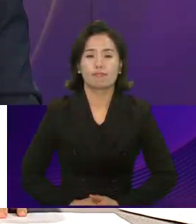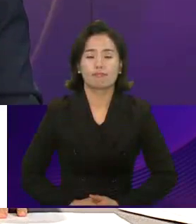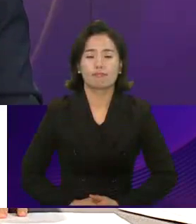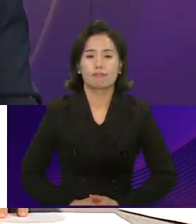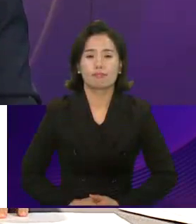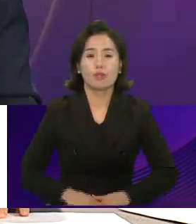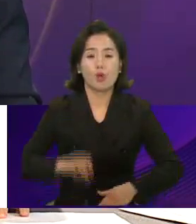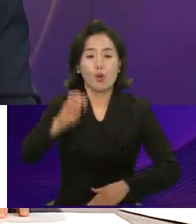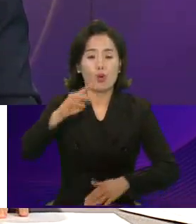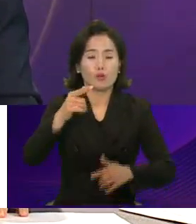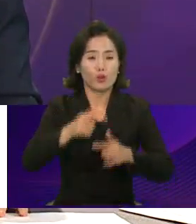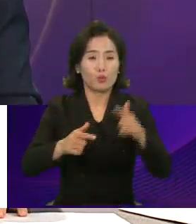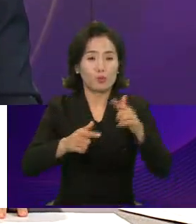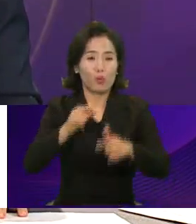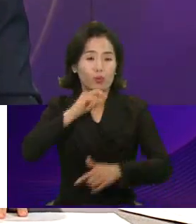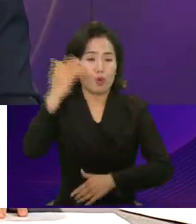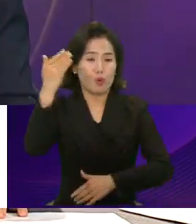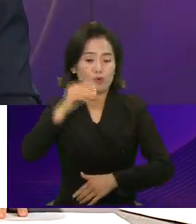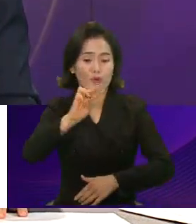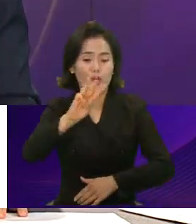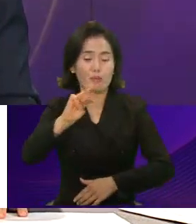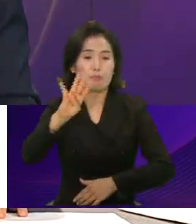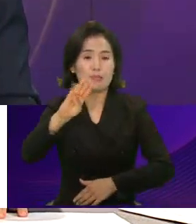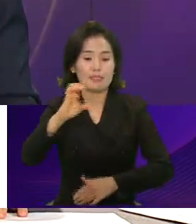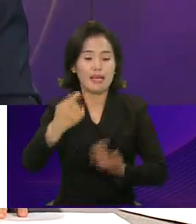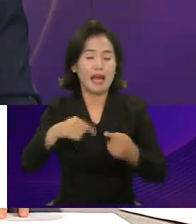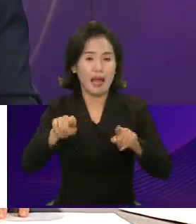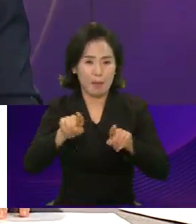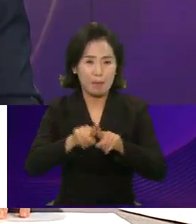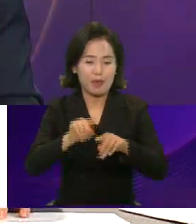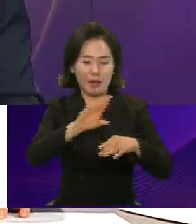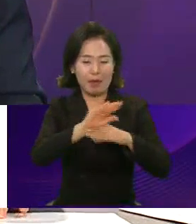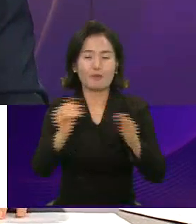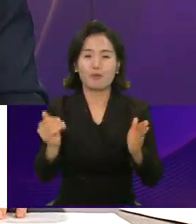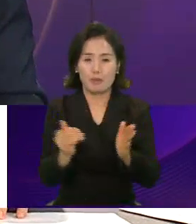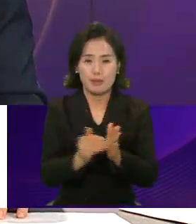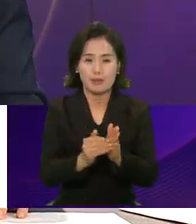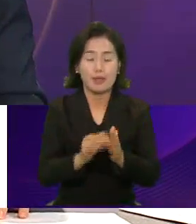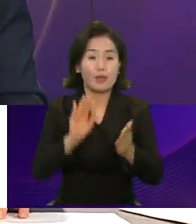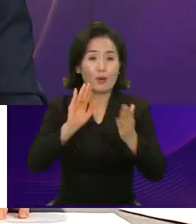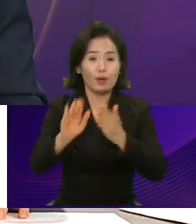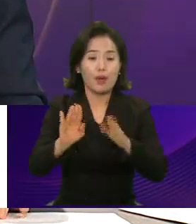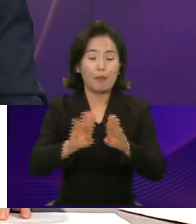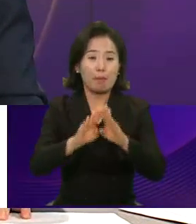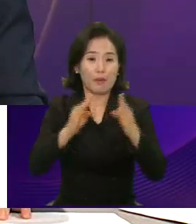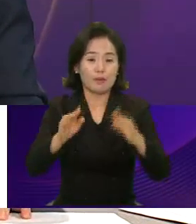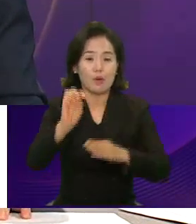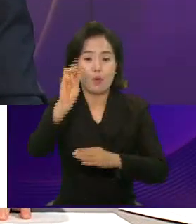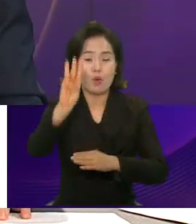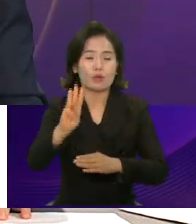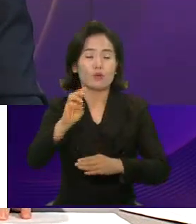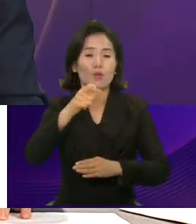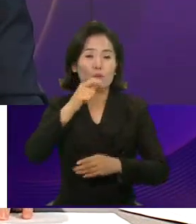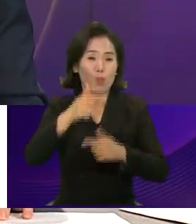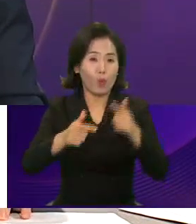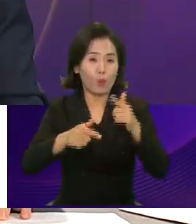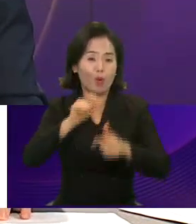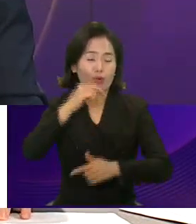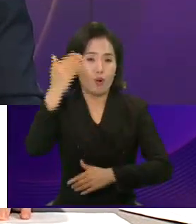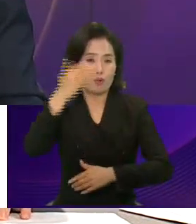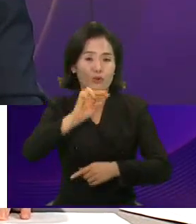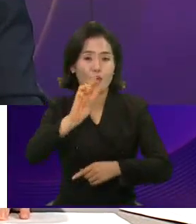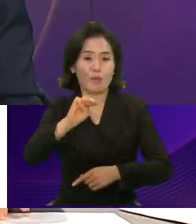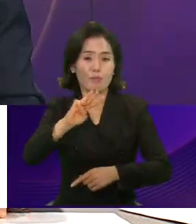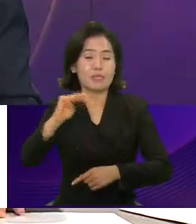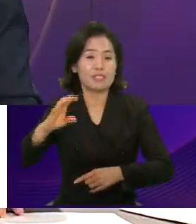네, 이상으로 광주 북포 여수 MBC가 공동으로 진행한 개표 방송을 모두 마치겠습니다. 이후 개표 방송은 광주 MBC와 목포 MBC, 여수